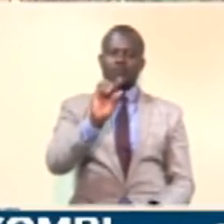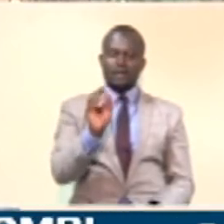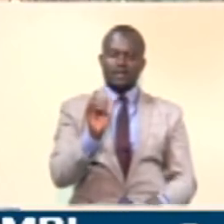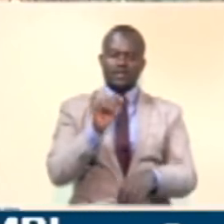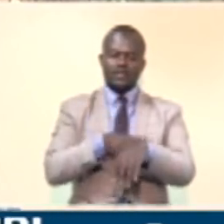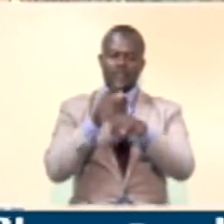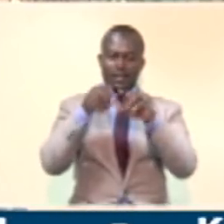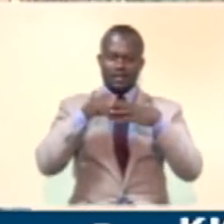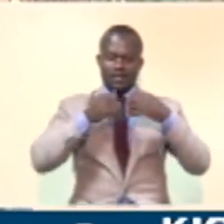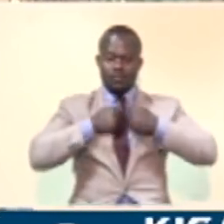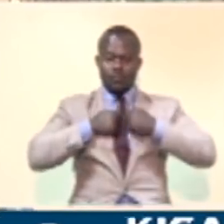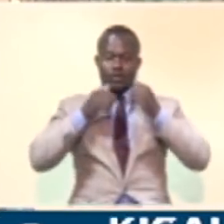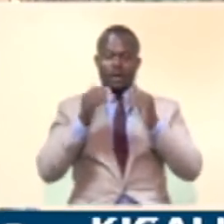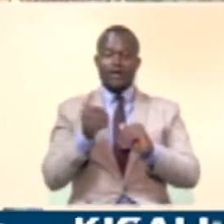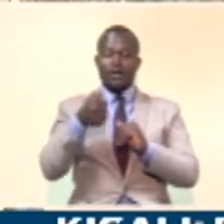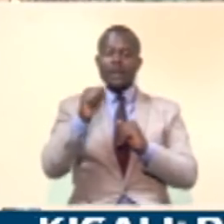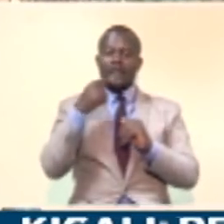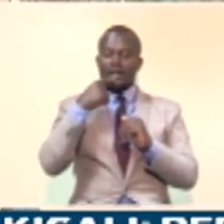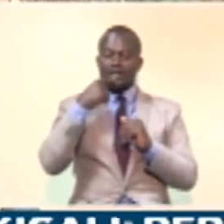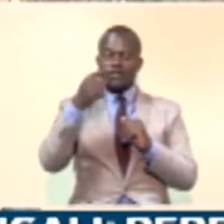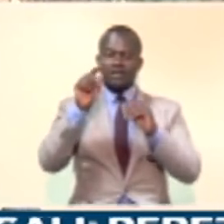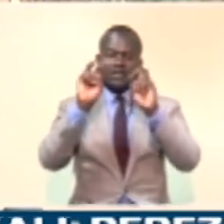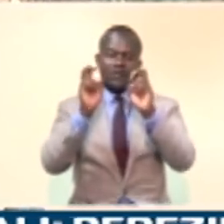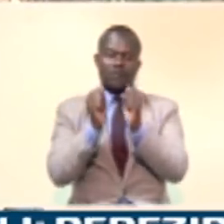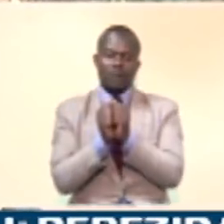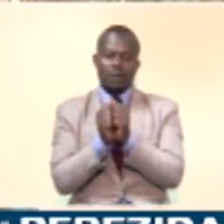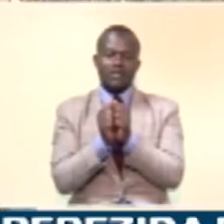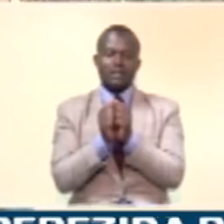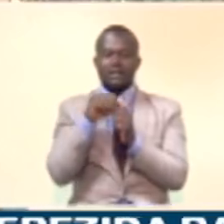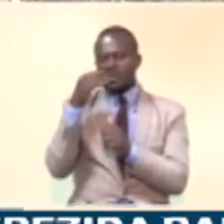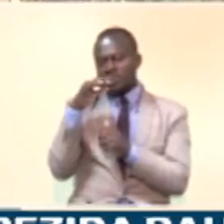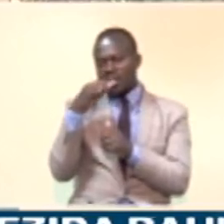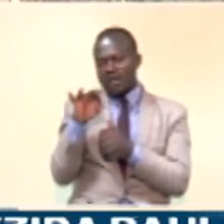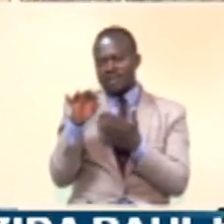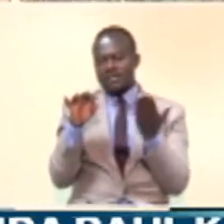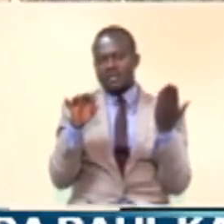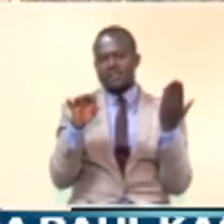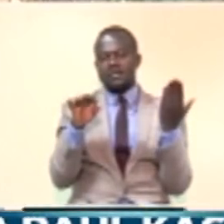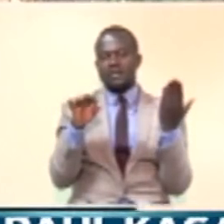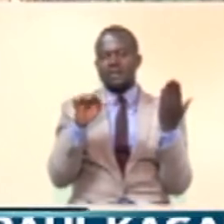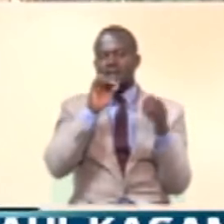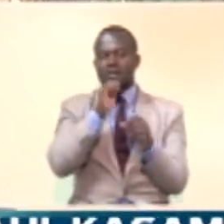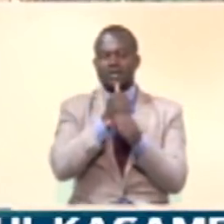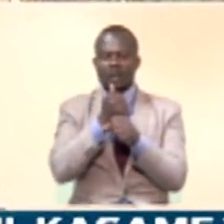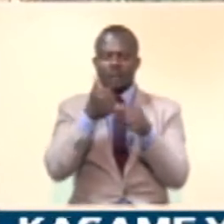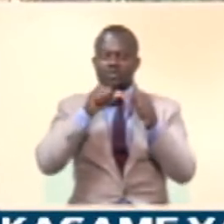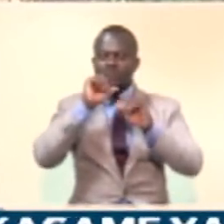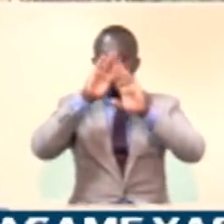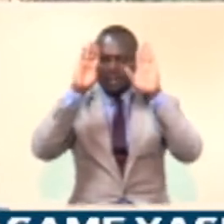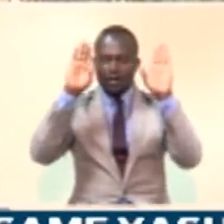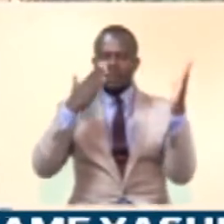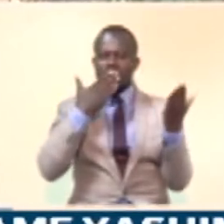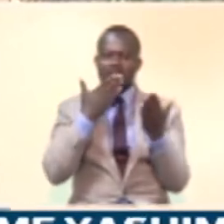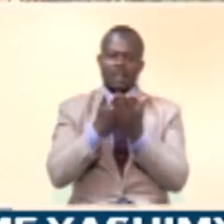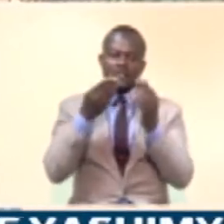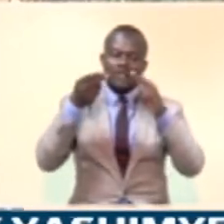mu Rwanda yavuze ko Ufaransa bwibeshye butasobanukiwe neza